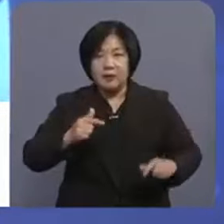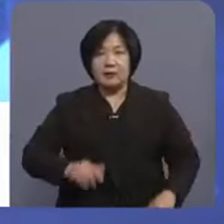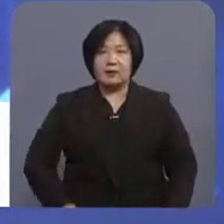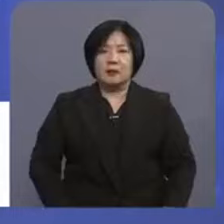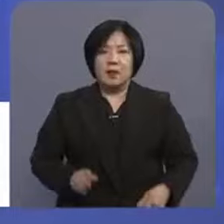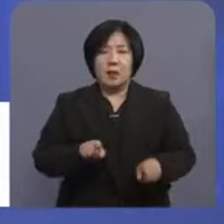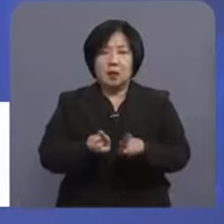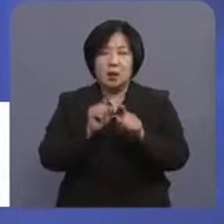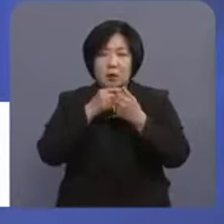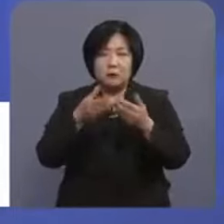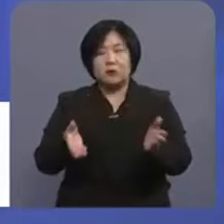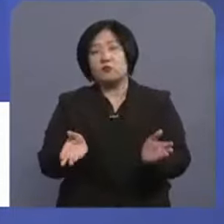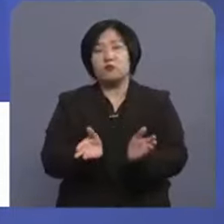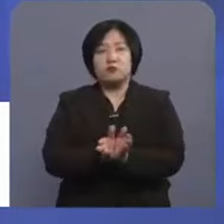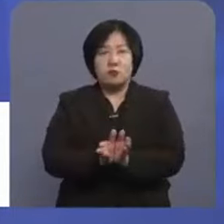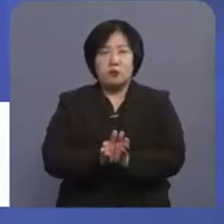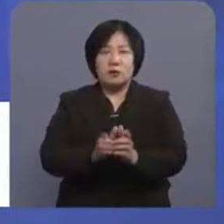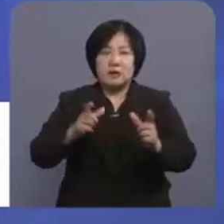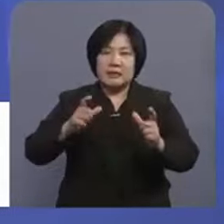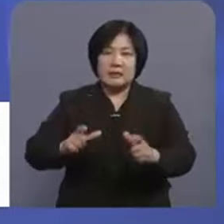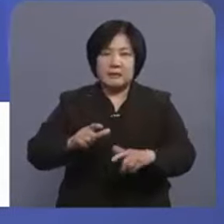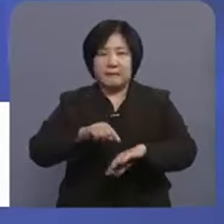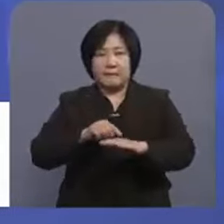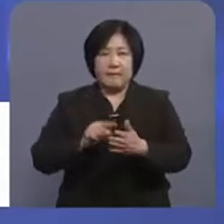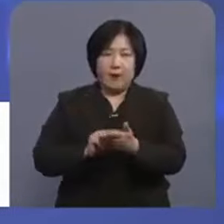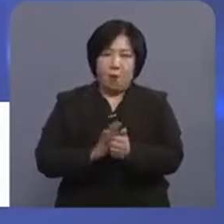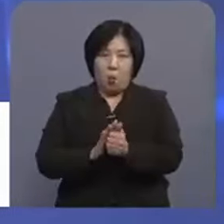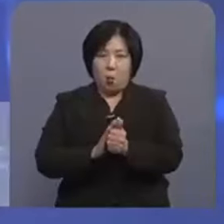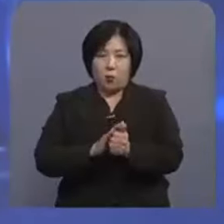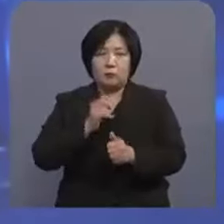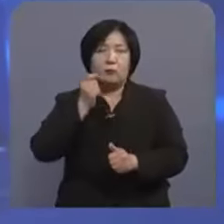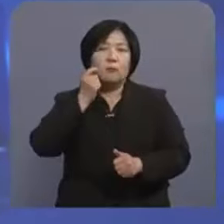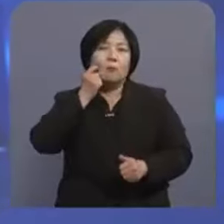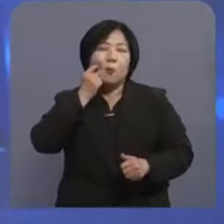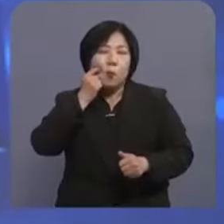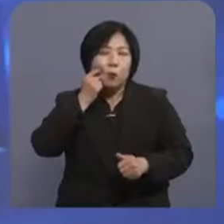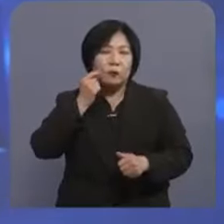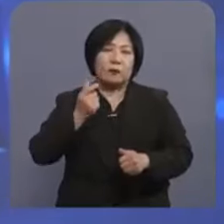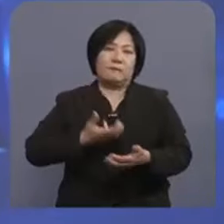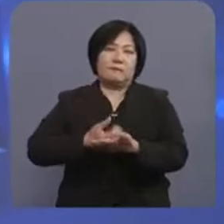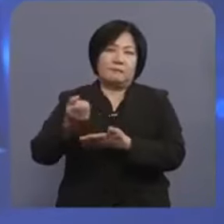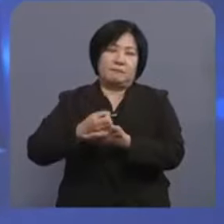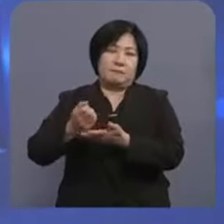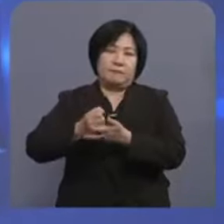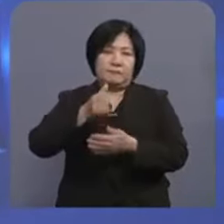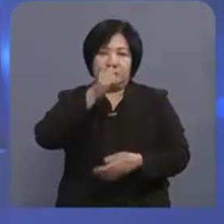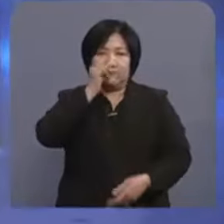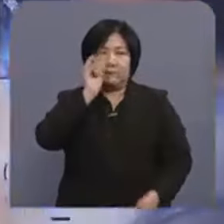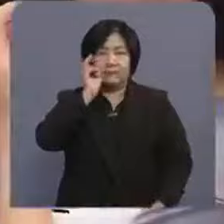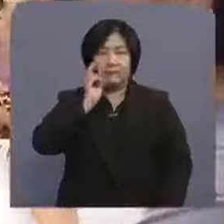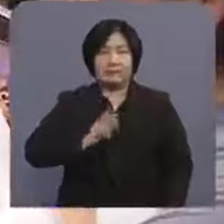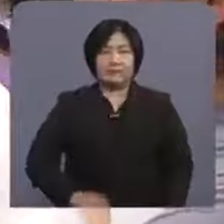못해 의석을 잃었다는 평가도 나옵니다. 황경규 기자의 분석 보시겠습니다.